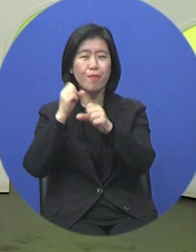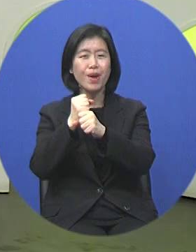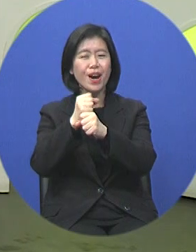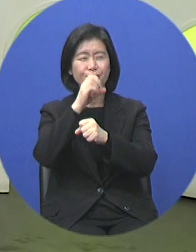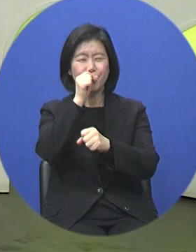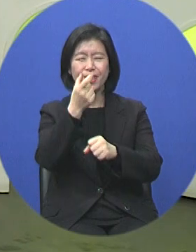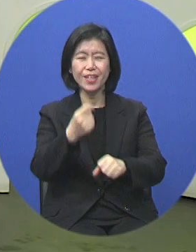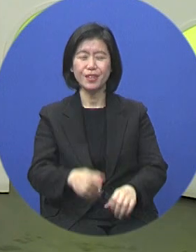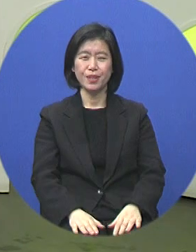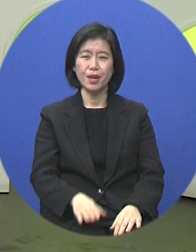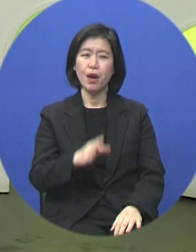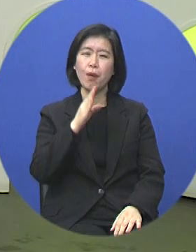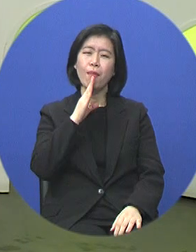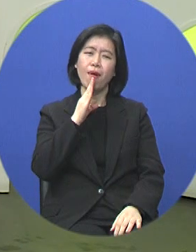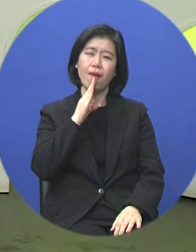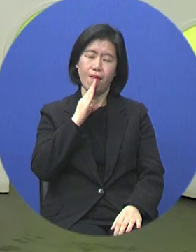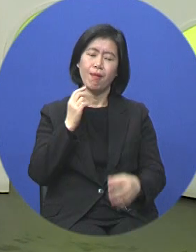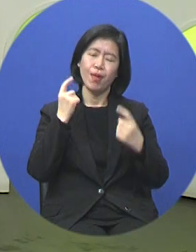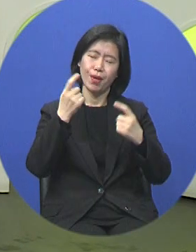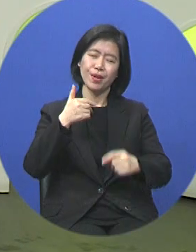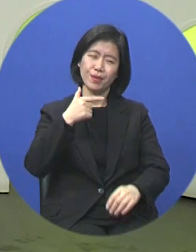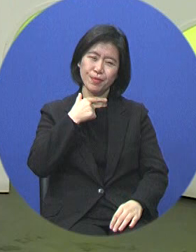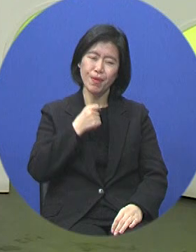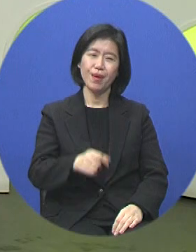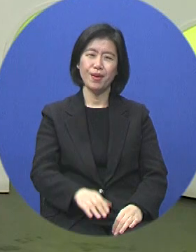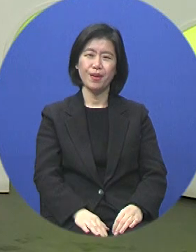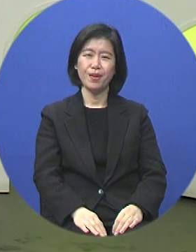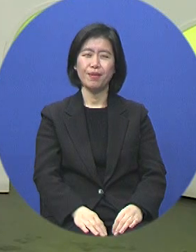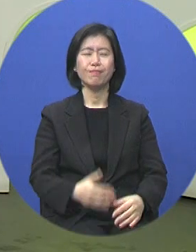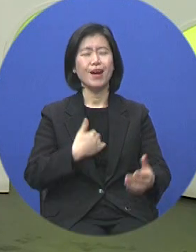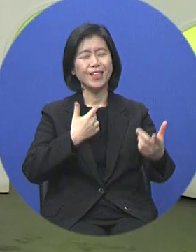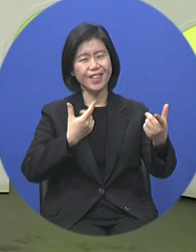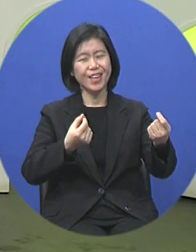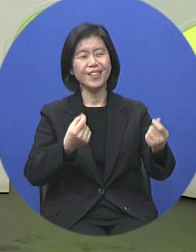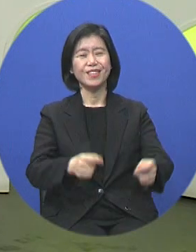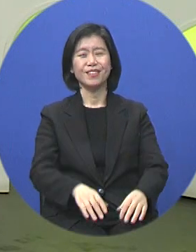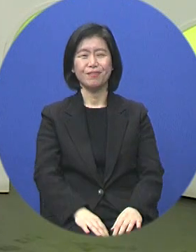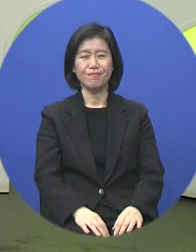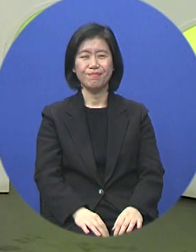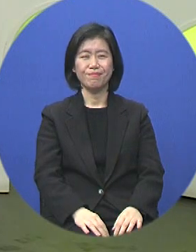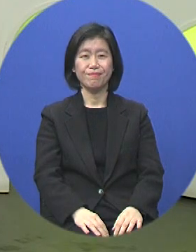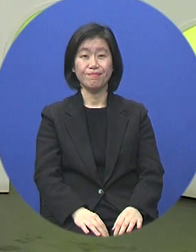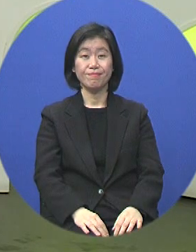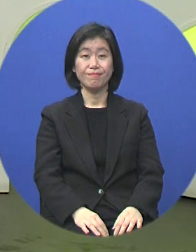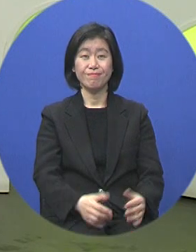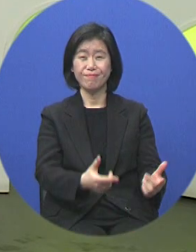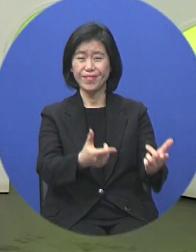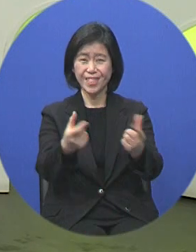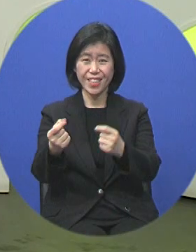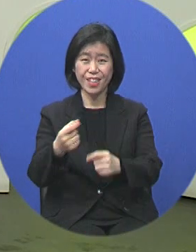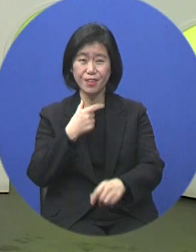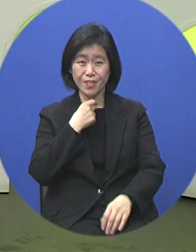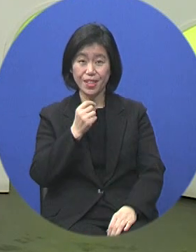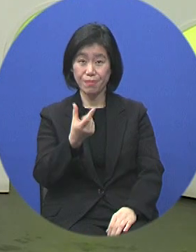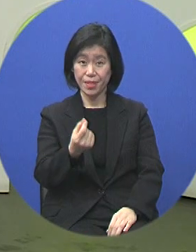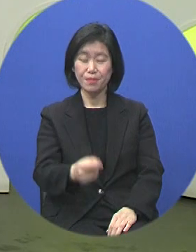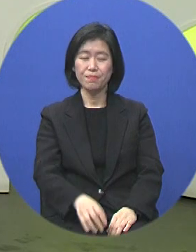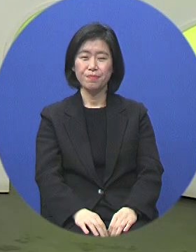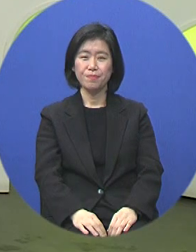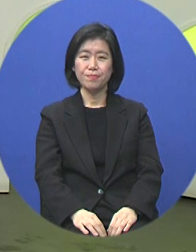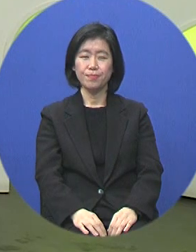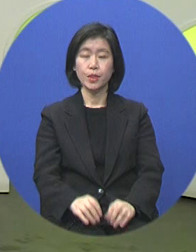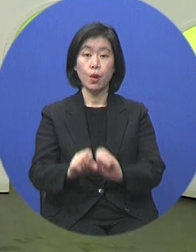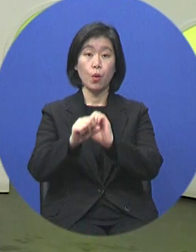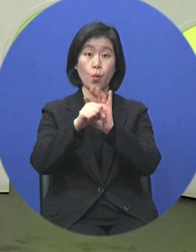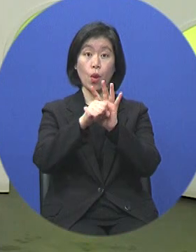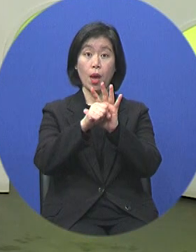있어요. 빨리 아~ 끝났으면 좋겠습니다. 아이고. 저도 그래요. 네. 다 원하는 거죠, 그죠? 네. 오, 그럼